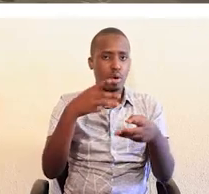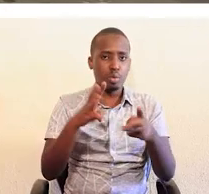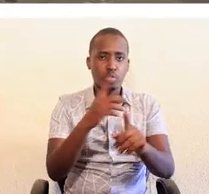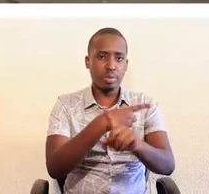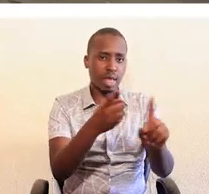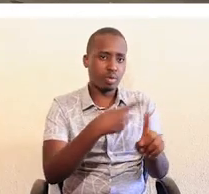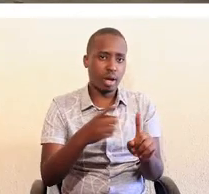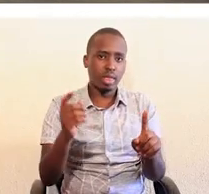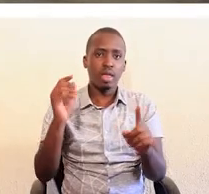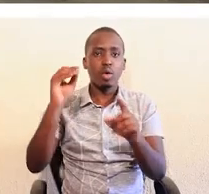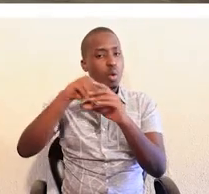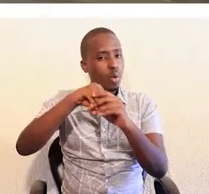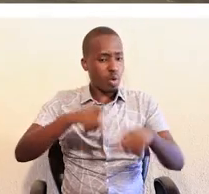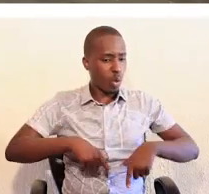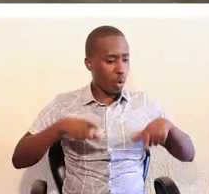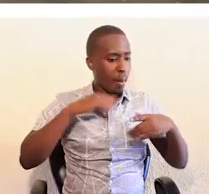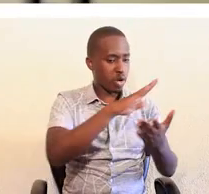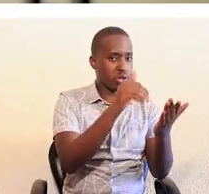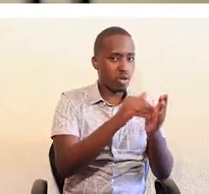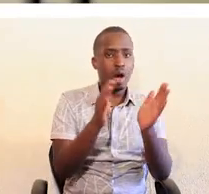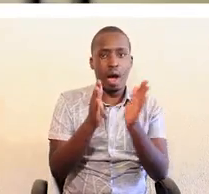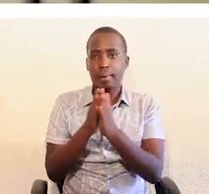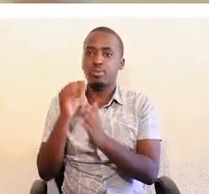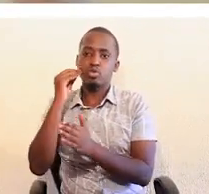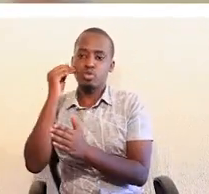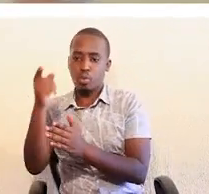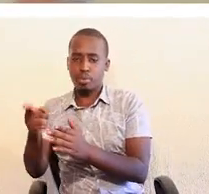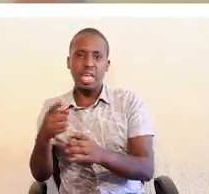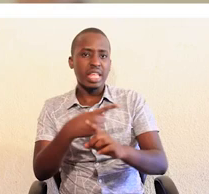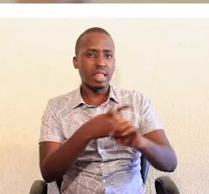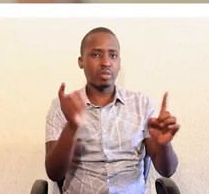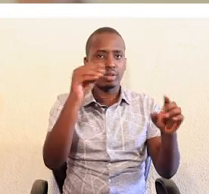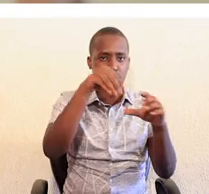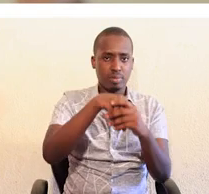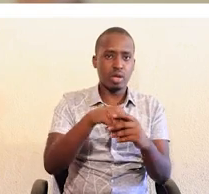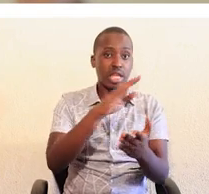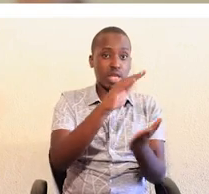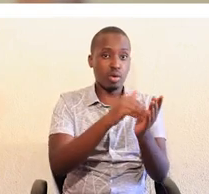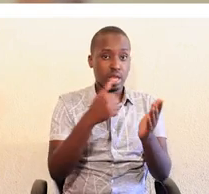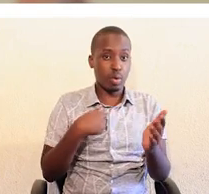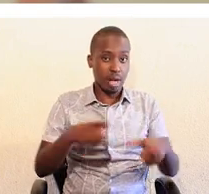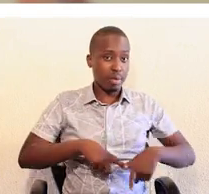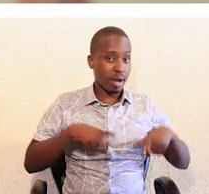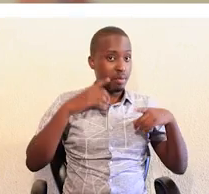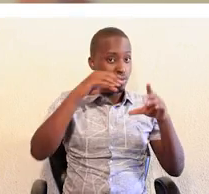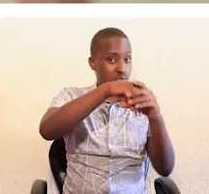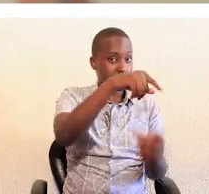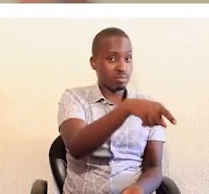duhita tubona difference irimo n'ubundi yo kuba mu kigo no mu rugo itandukanizo ririmo kigo